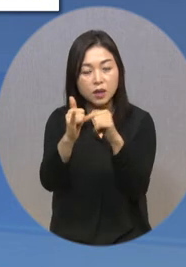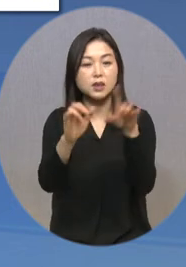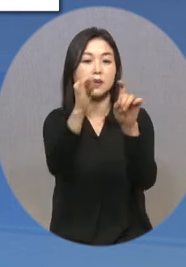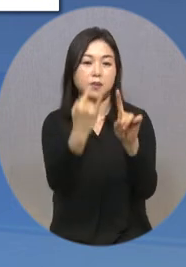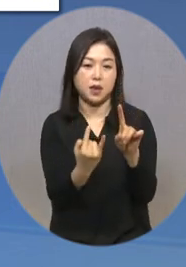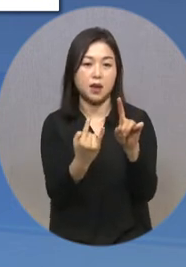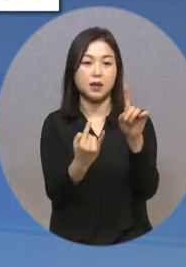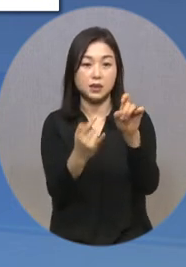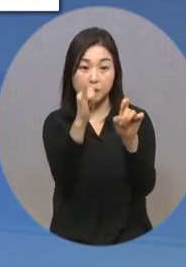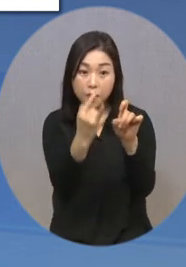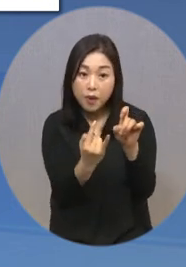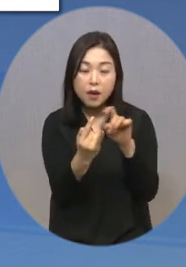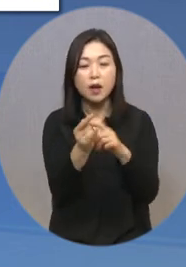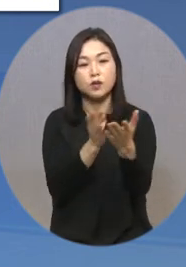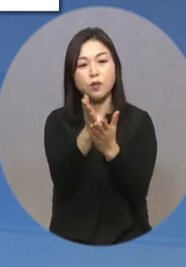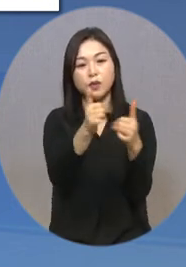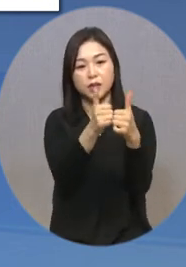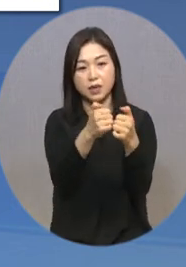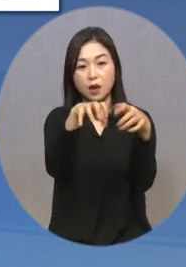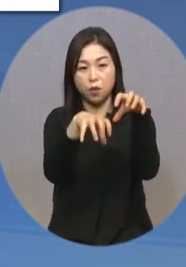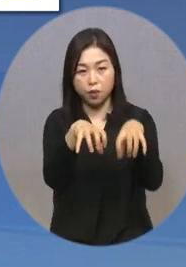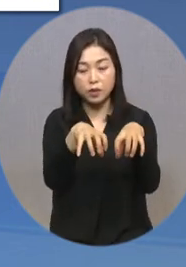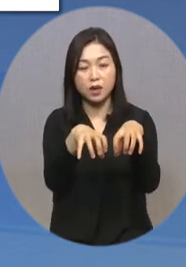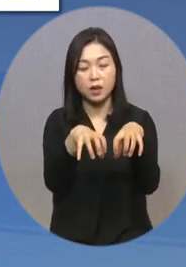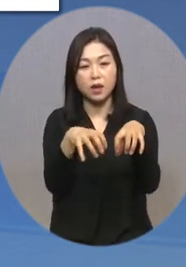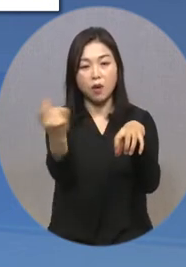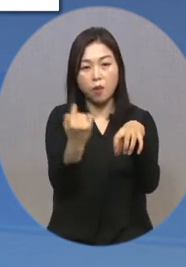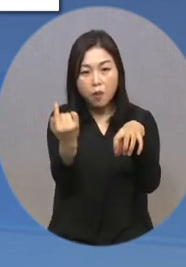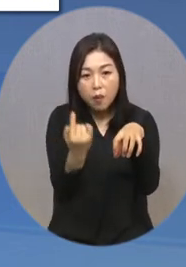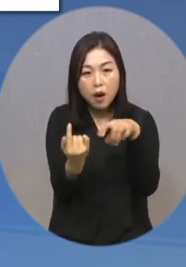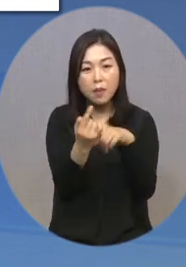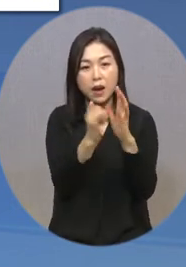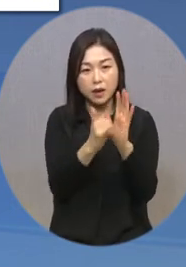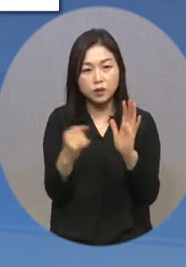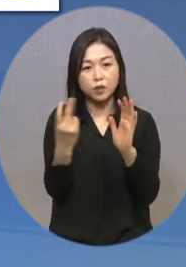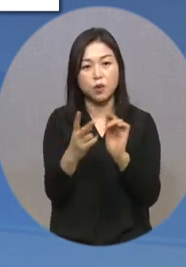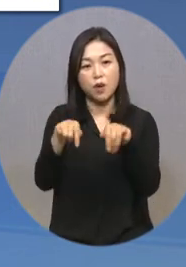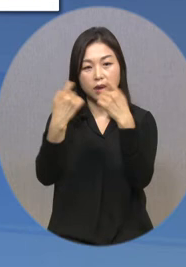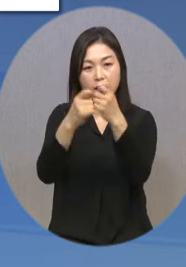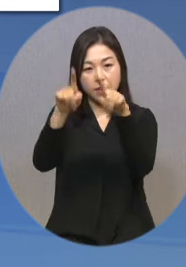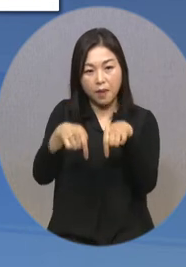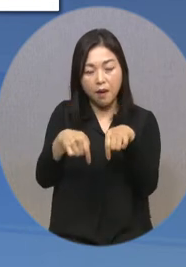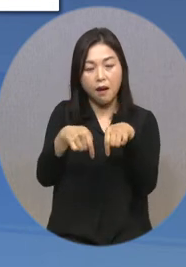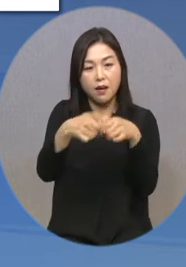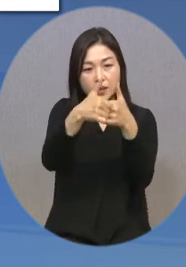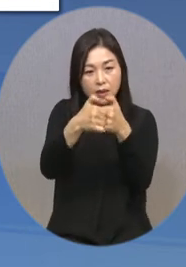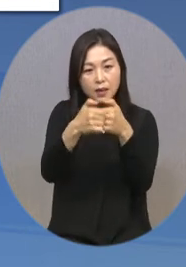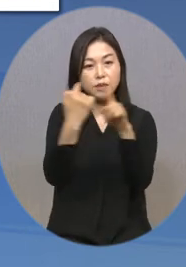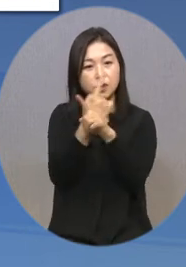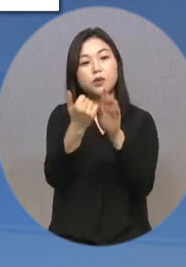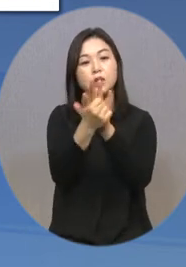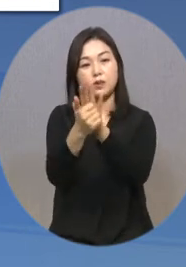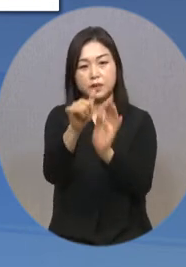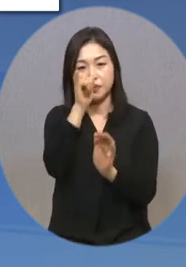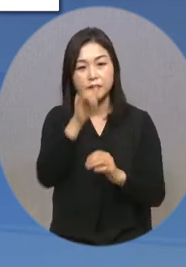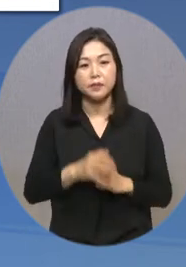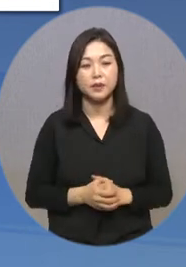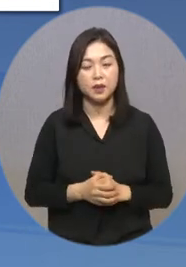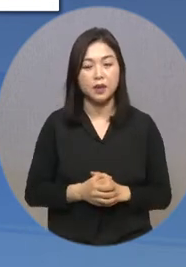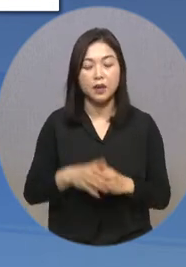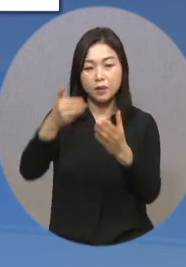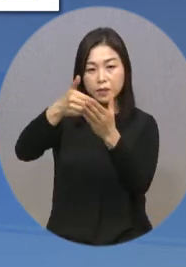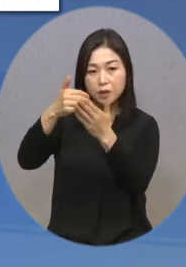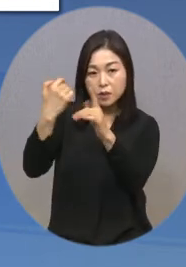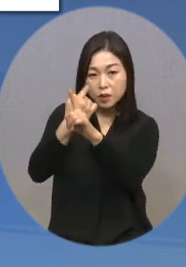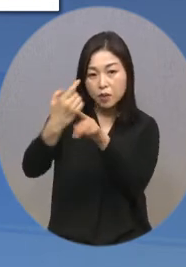걸쳐 전문상담 기관을 동안 가족 또는 개별 상담과 재료를 지원합니다 필요에 따라 미술치료